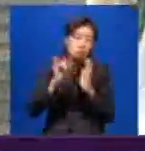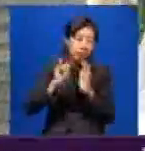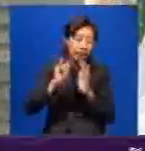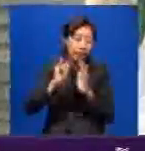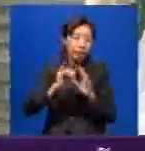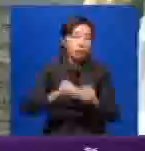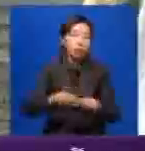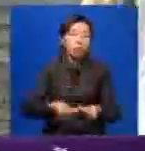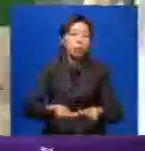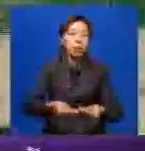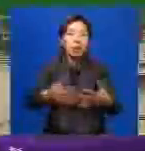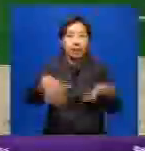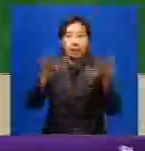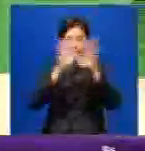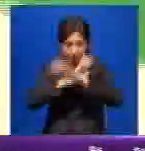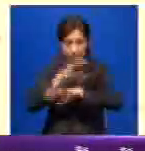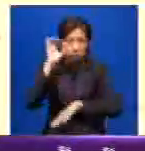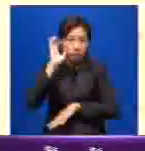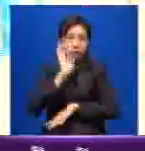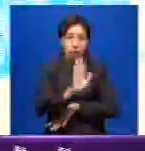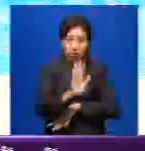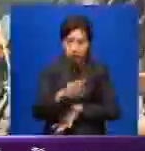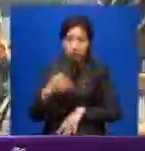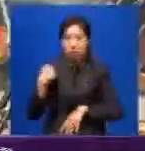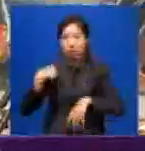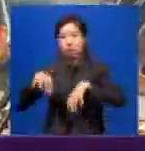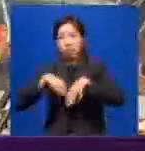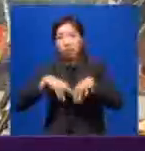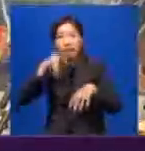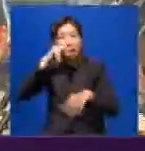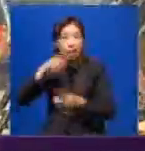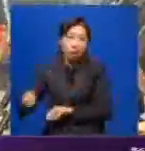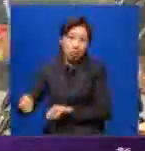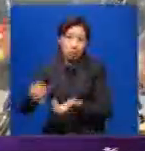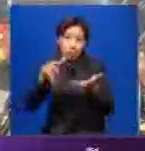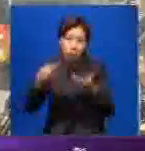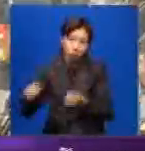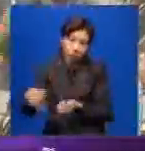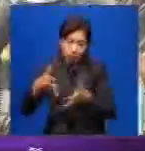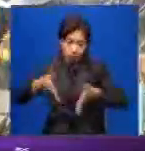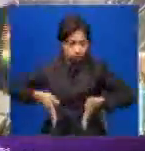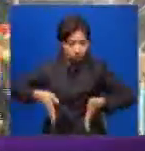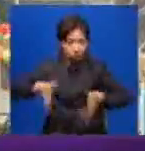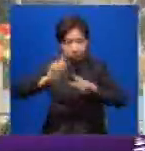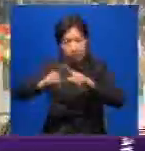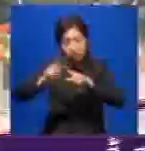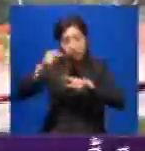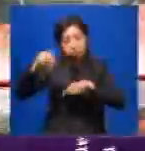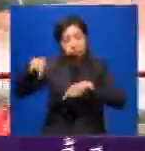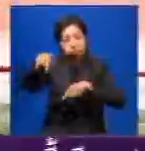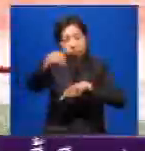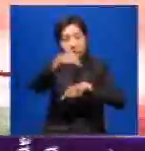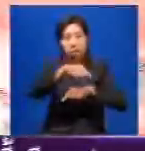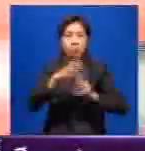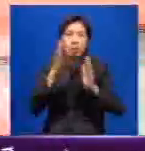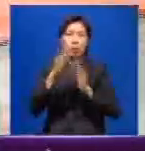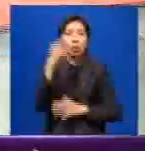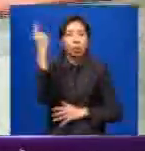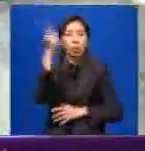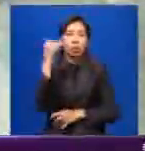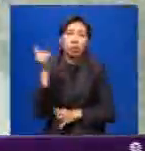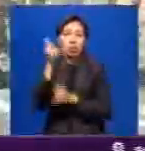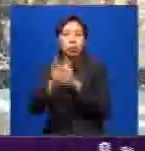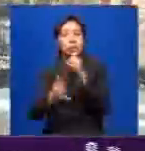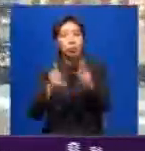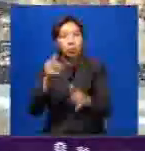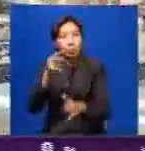ถนนนครเขื่อนขันถนนราชวิริยาภรณ์และบริเวณถนนโดยรอบนอกมีนักท่องเที่ยวจำนวนมากที่เดิน